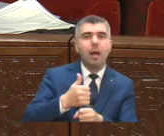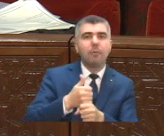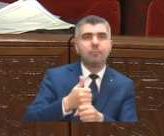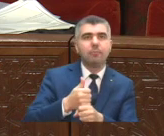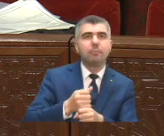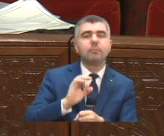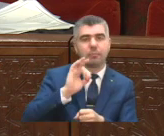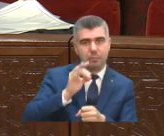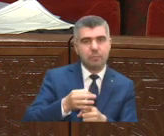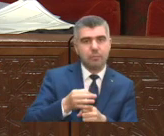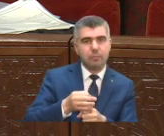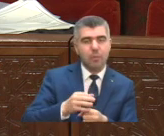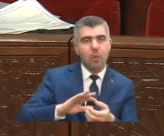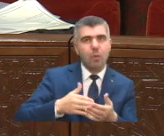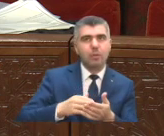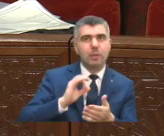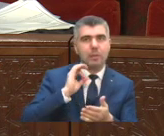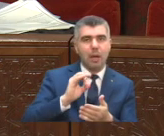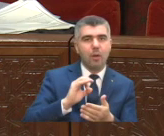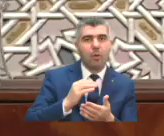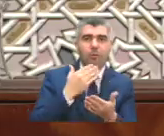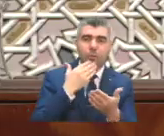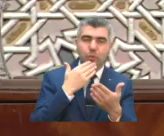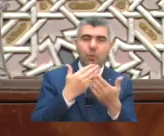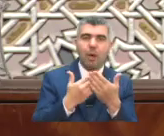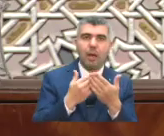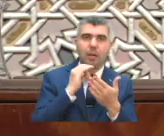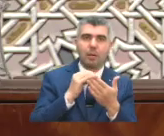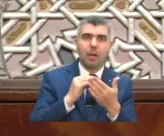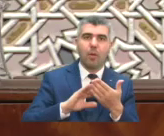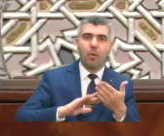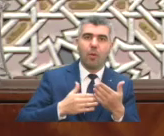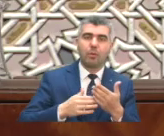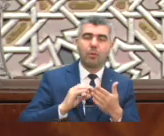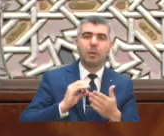الأقل بعدا واحد 50% ديال الدروس تكون على. شكرا سيد الوزير.